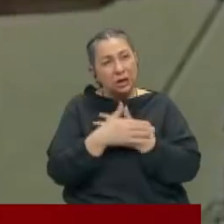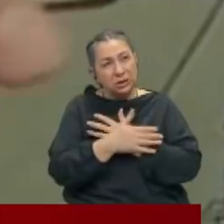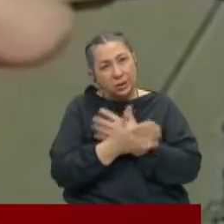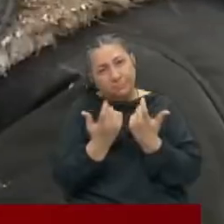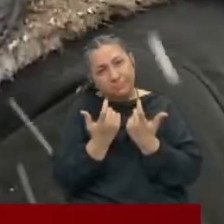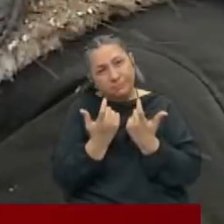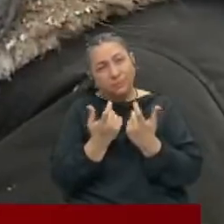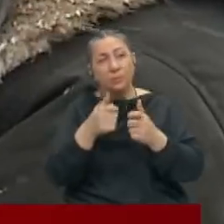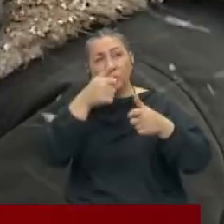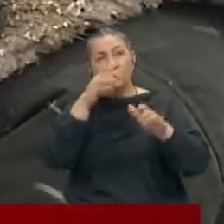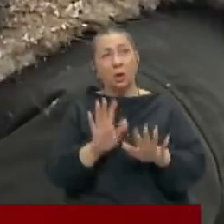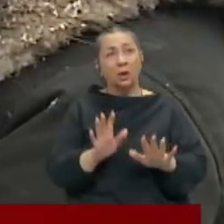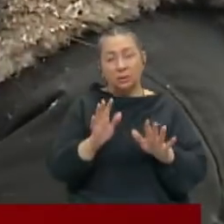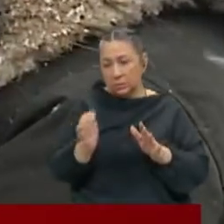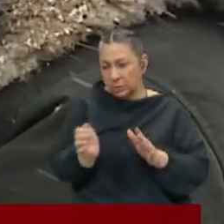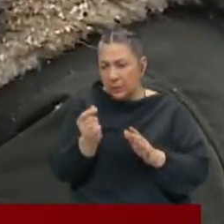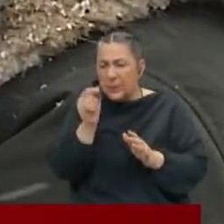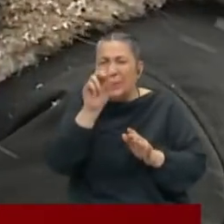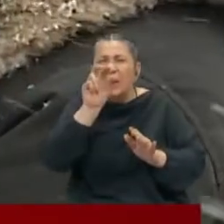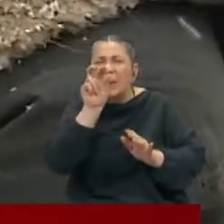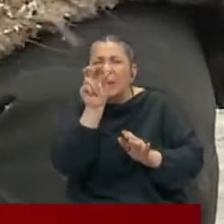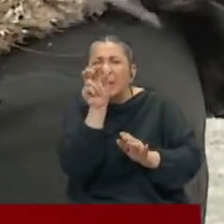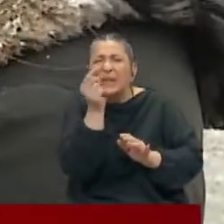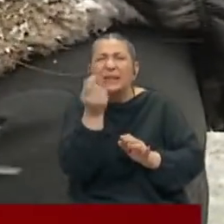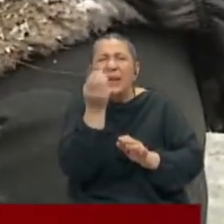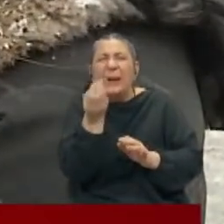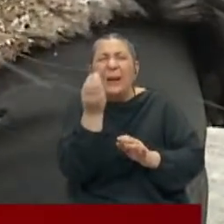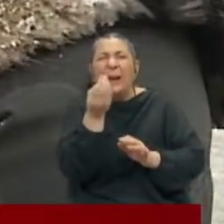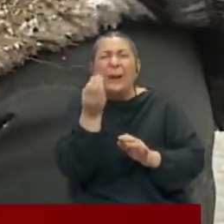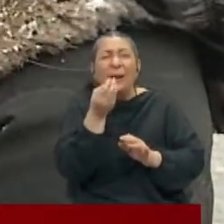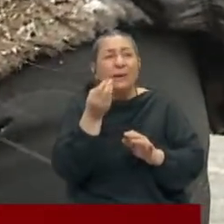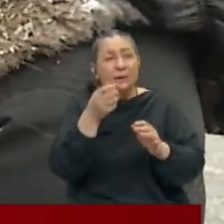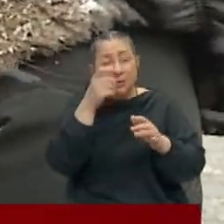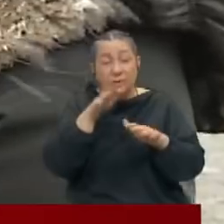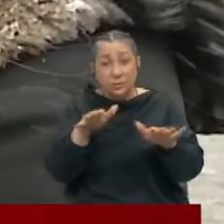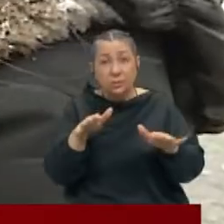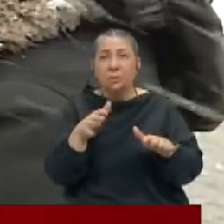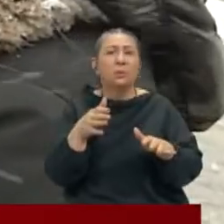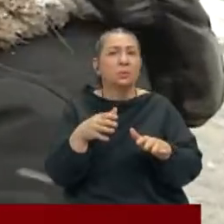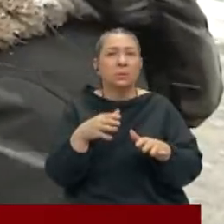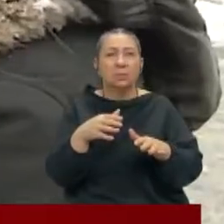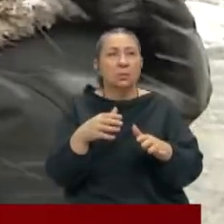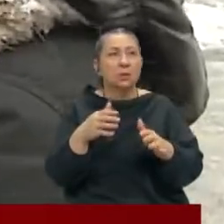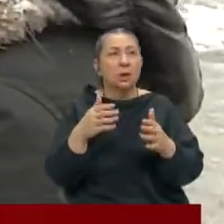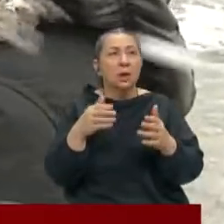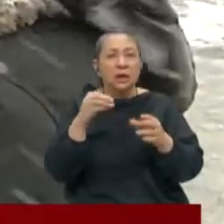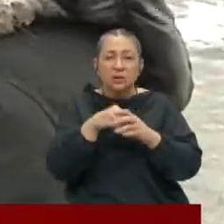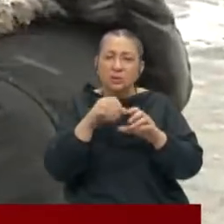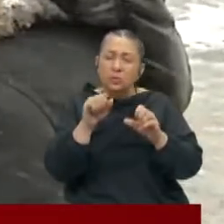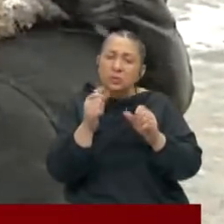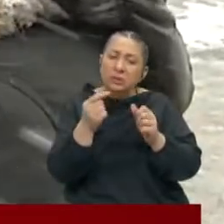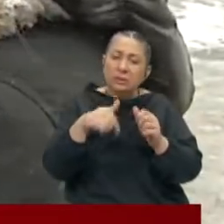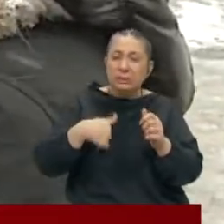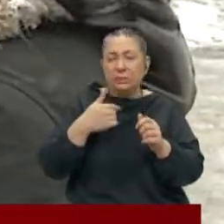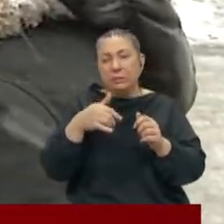geçiriyor tüketici. Doğalgaz yarım dayanıyor, minimum dayanıyor, sürekli yanıyor. Isınabiliyor musun? Ama işte içerisinde şeyin havasını kırdı mı yeterli. Fazla